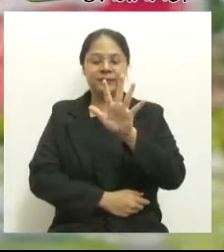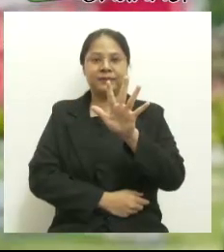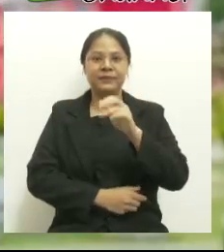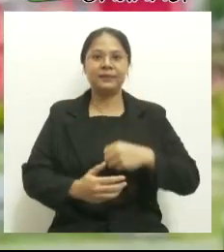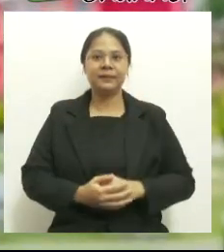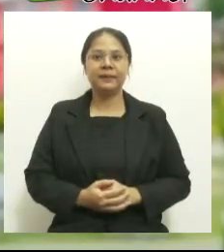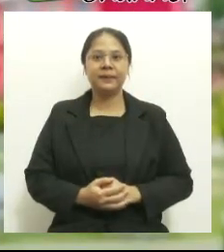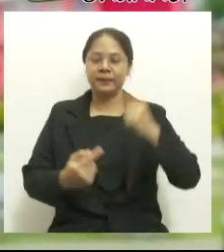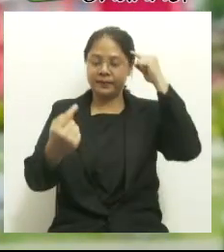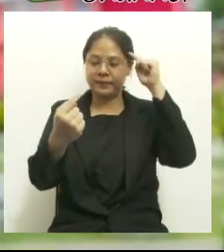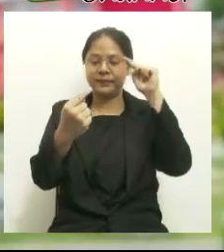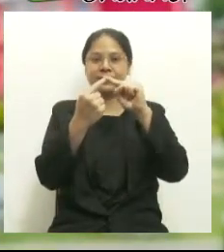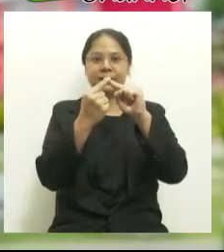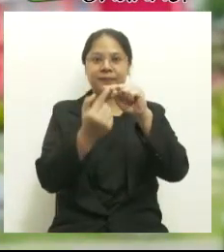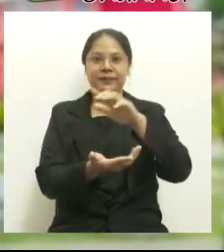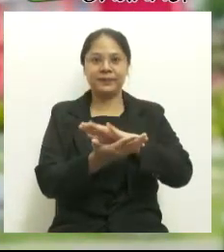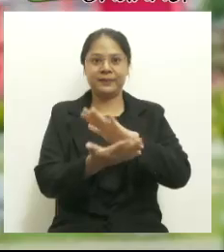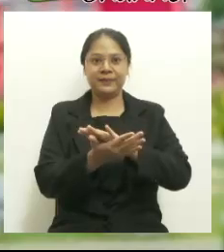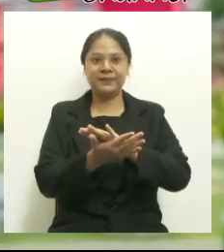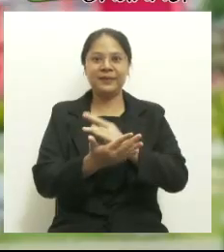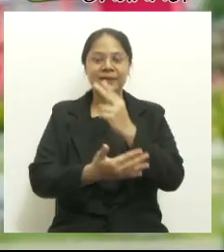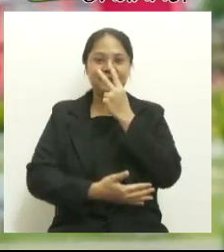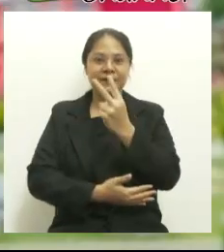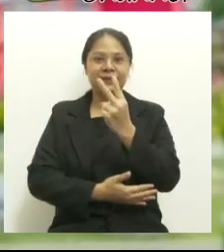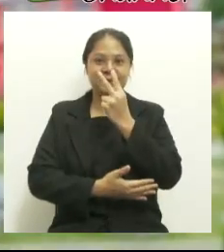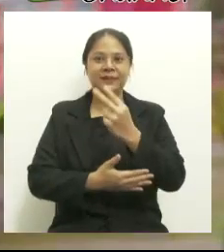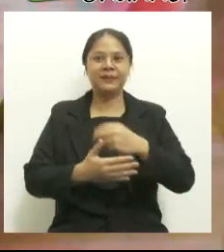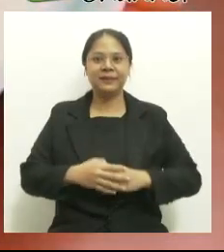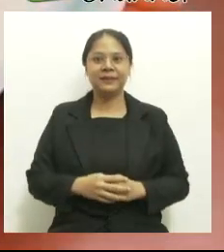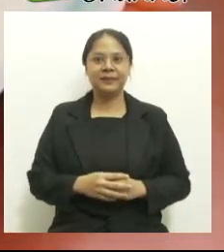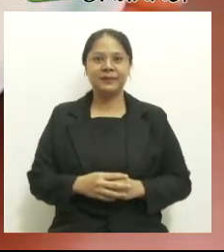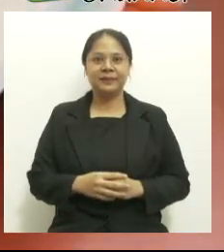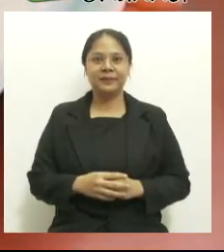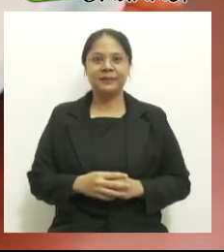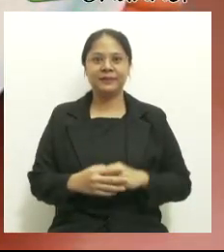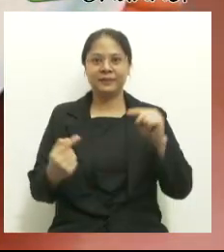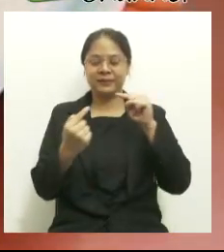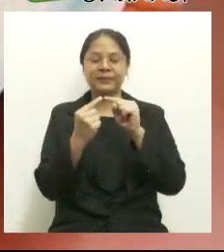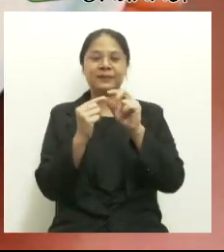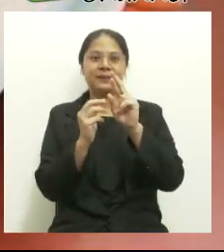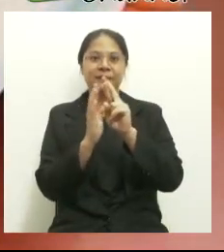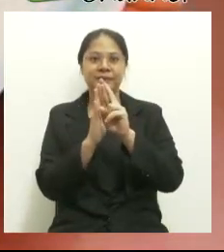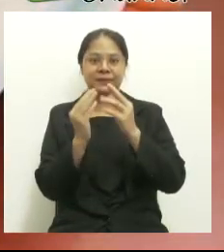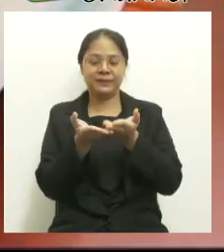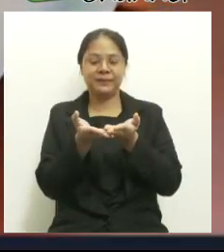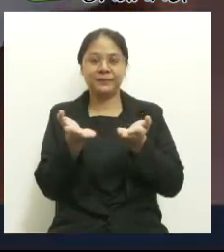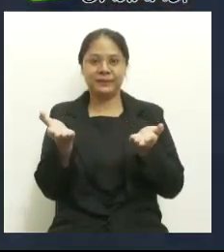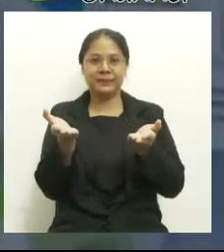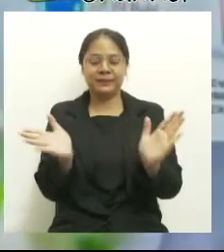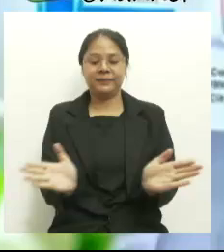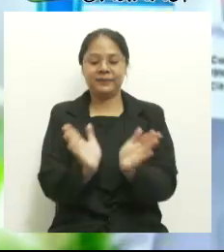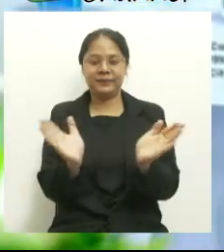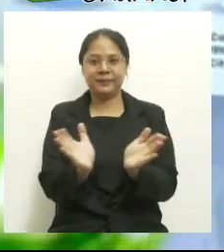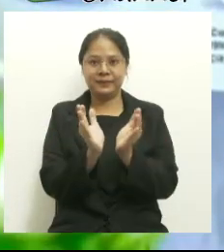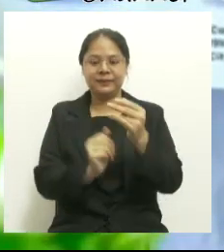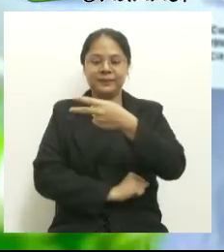งเรียนบ้านท่าข้ามจัดการศึกษาให้ผู้เรียนมีคุณภาพตามเกณฑ์มาตรฐานของหลักสูตรและสมรรถนะหลักส่งเสริมทักษะทางภาษ